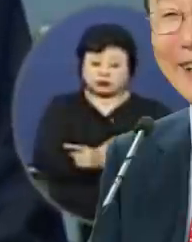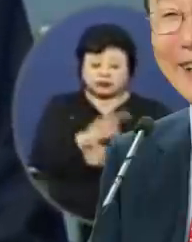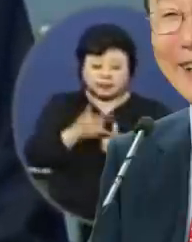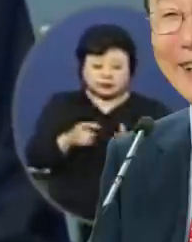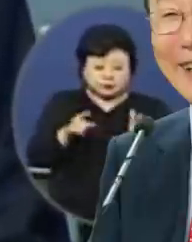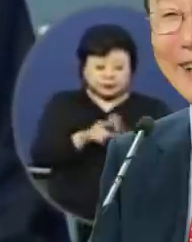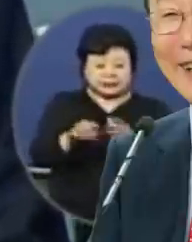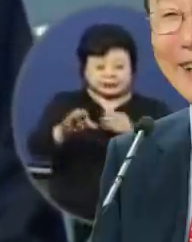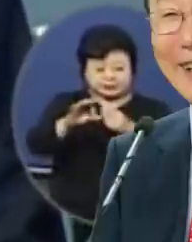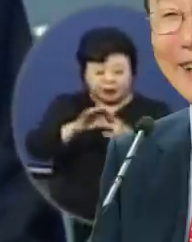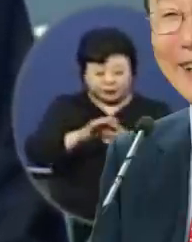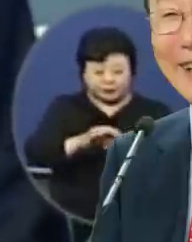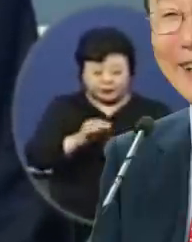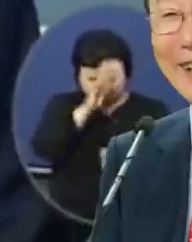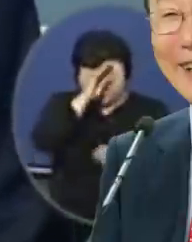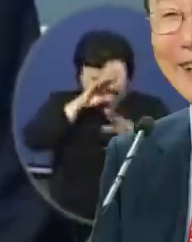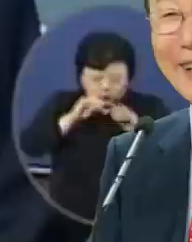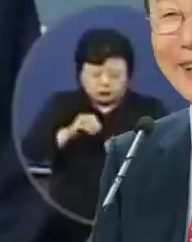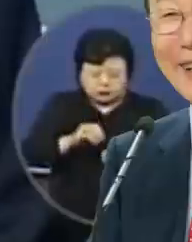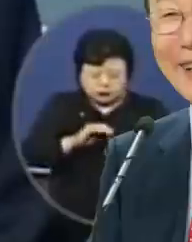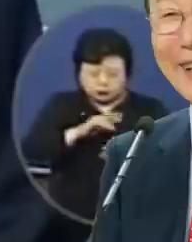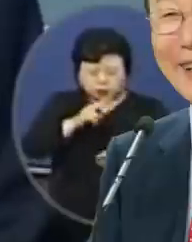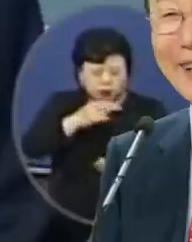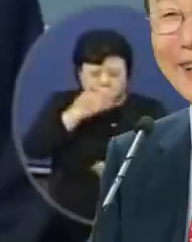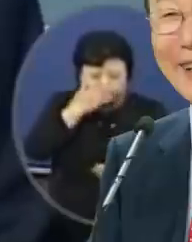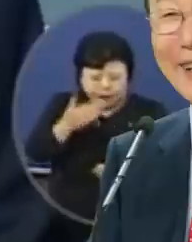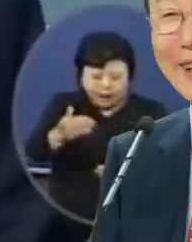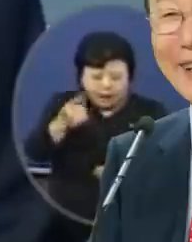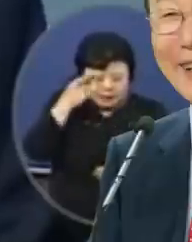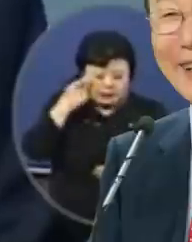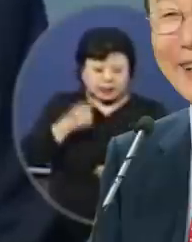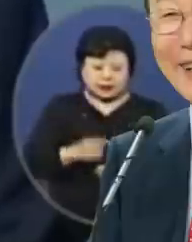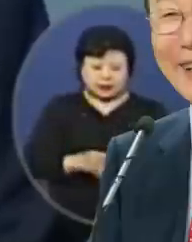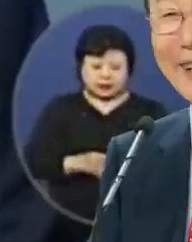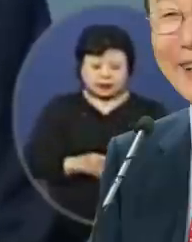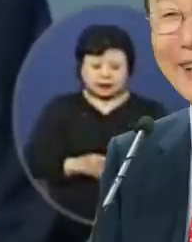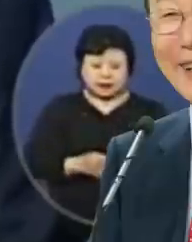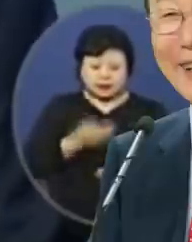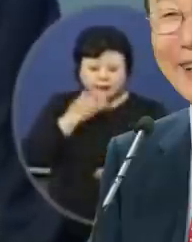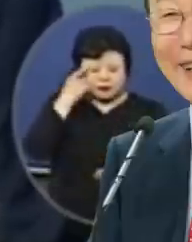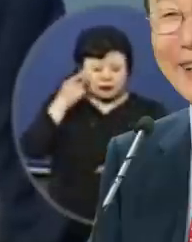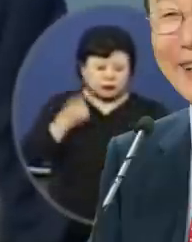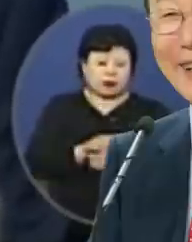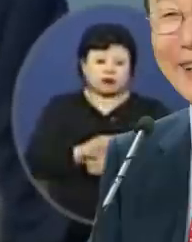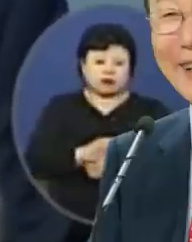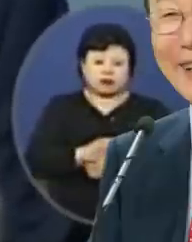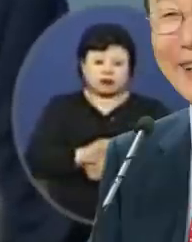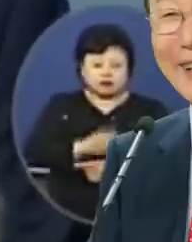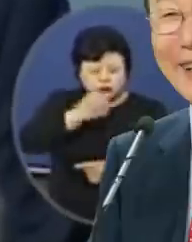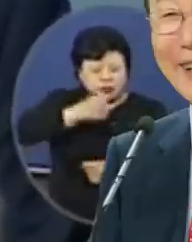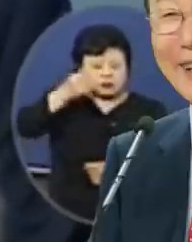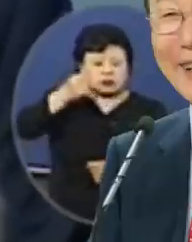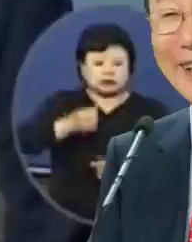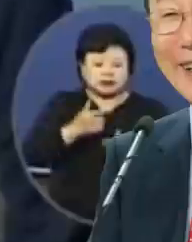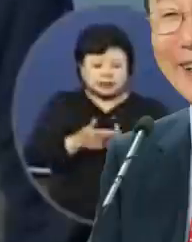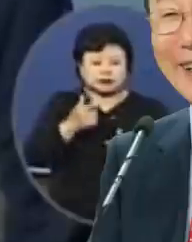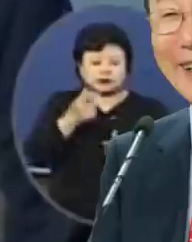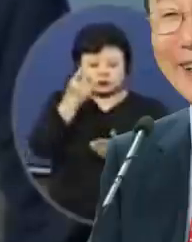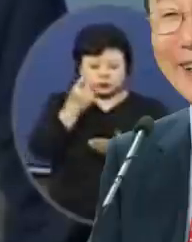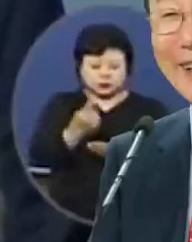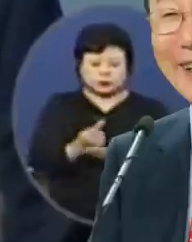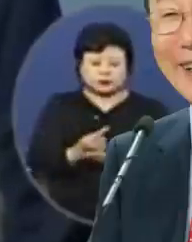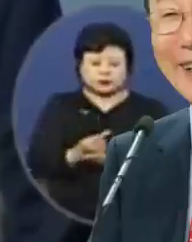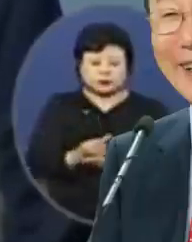예수 믿으면 고침받고 집으로 돌아갈 수 있다는 생각이 부정적이어서 긍정적이 되고 그날부터 꿈을 가졌습니다. 난 예수님은 오면